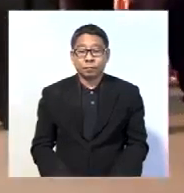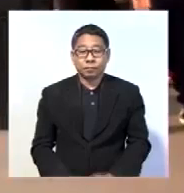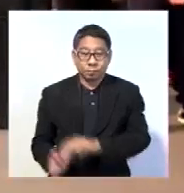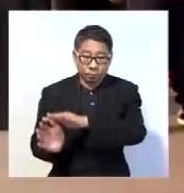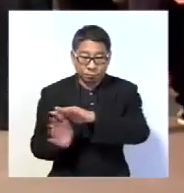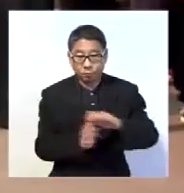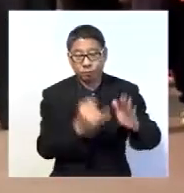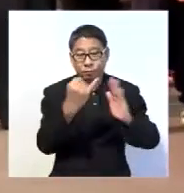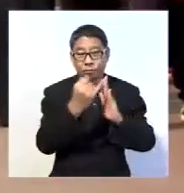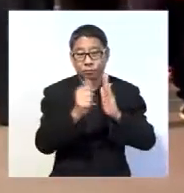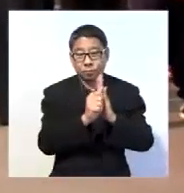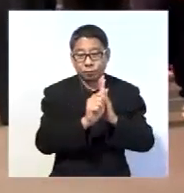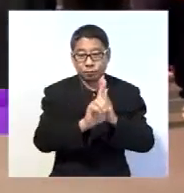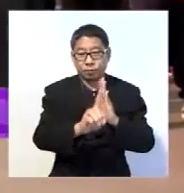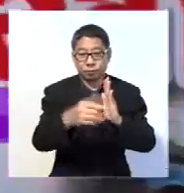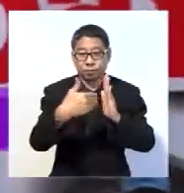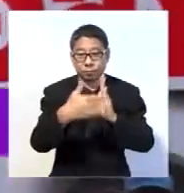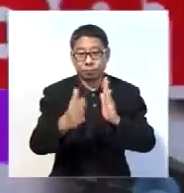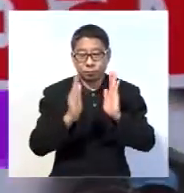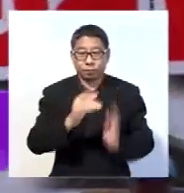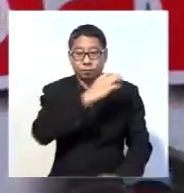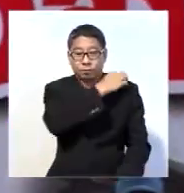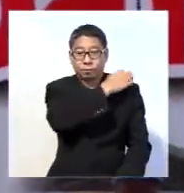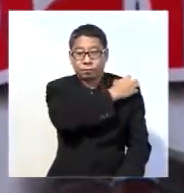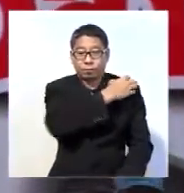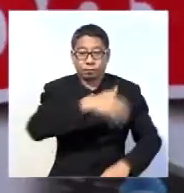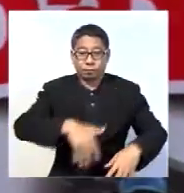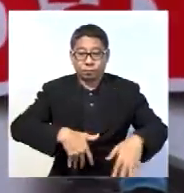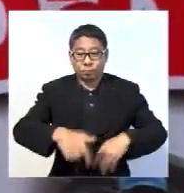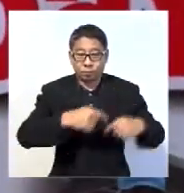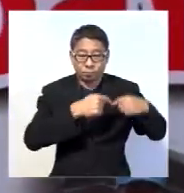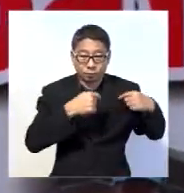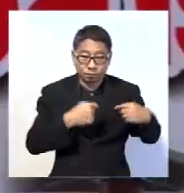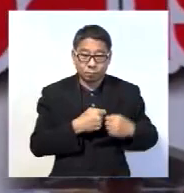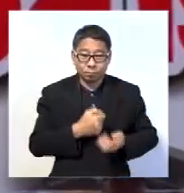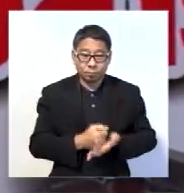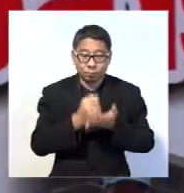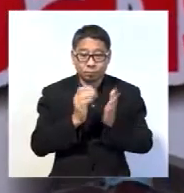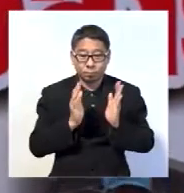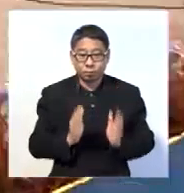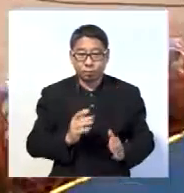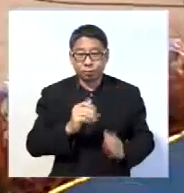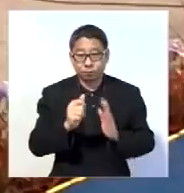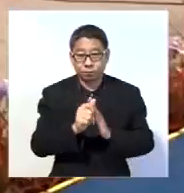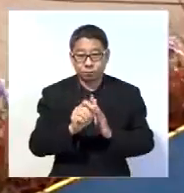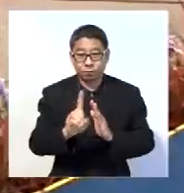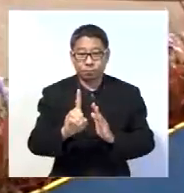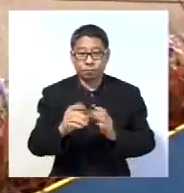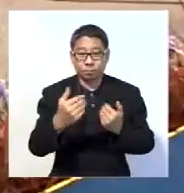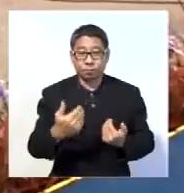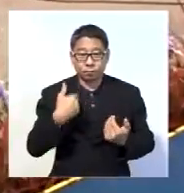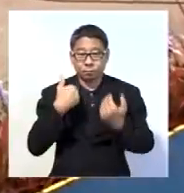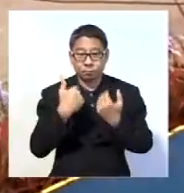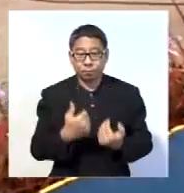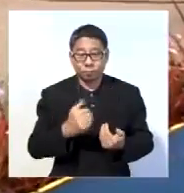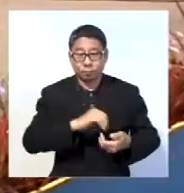ปิดท้ายไปกันที่จังหวัดอุดรธานีนะคะเหล่าข้าราชการประชาชนจิตอาสาพระราชทานจังหวัดอุดรธานีและประชาชนใน